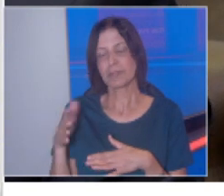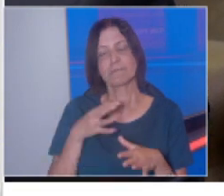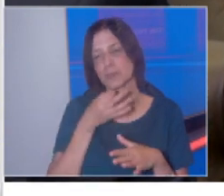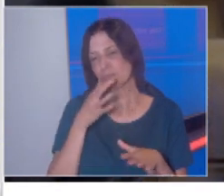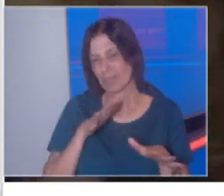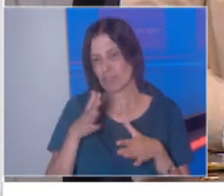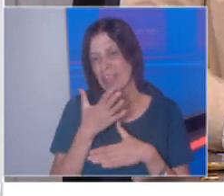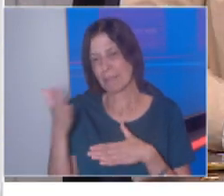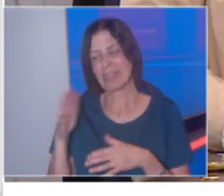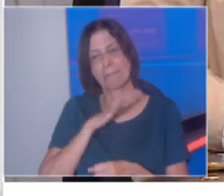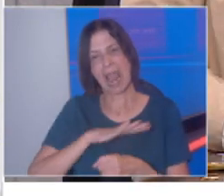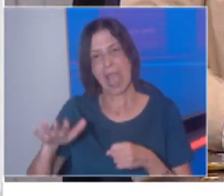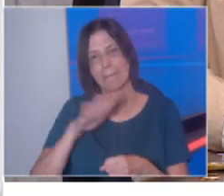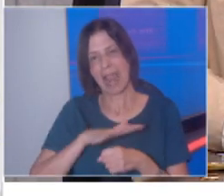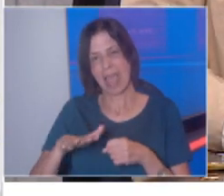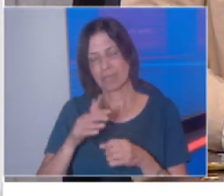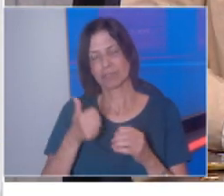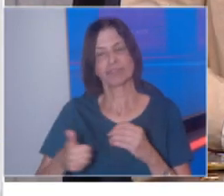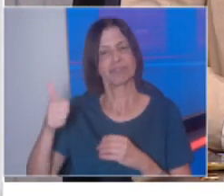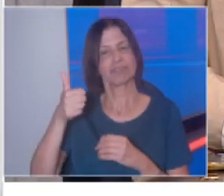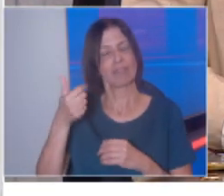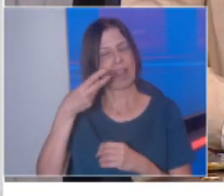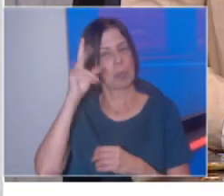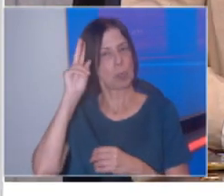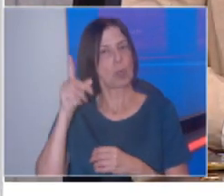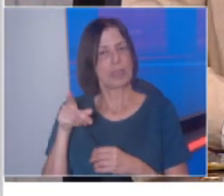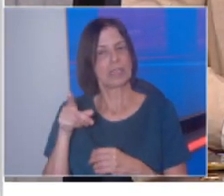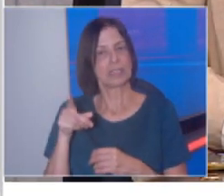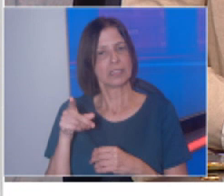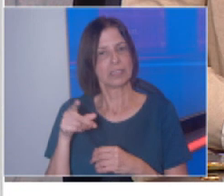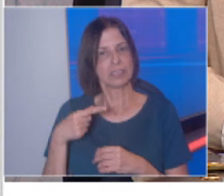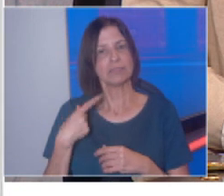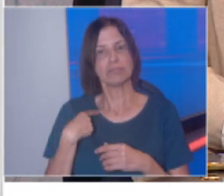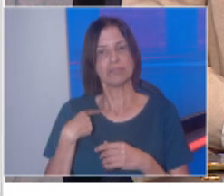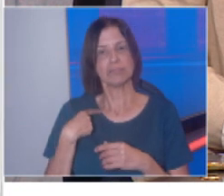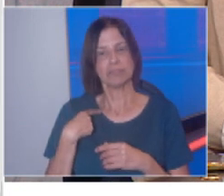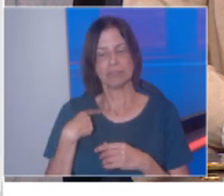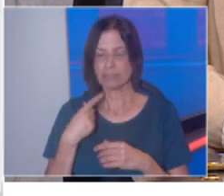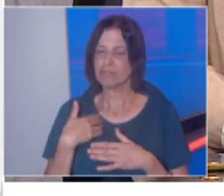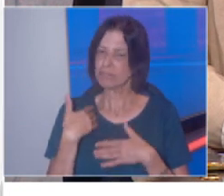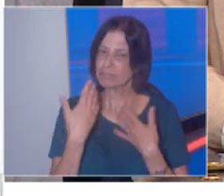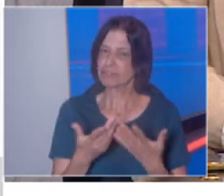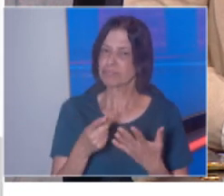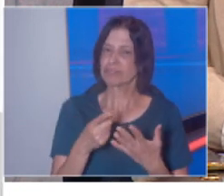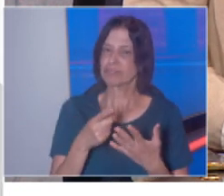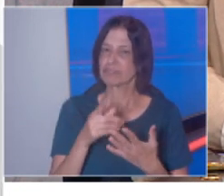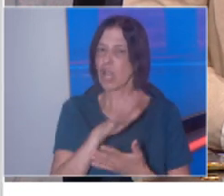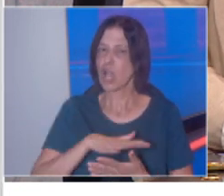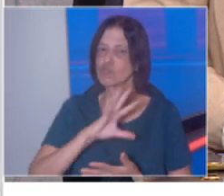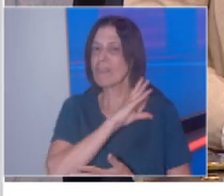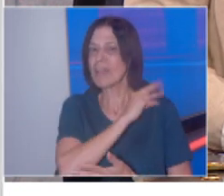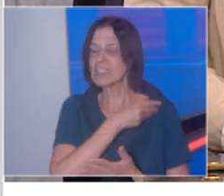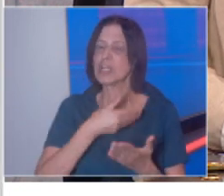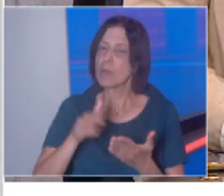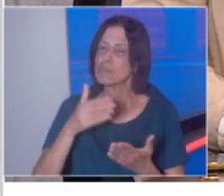ממשלת ימין מלא מלא בראשות הליכוד היא זו שמתחזקת בימים אלו את הרשות הפלסטינית, את המשך הסכמי אוסלו הלכה